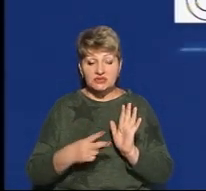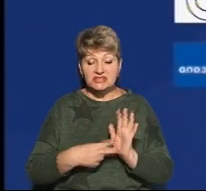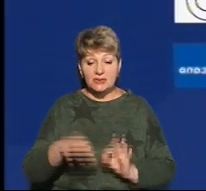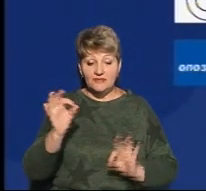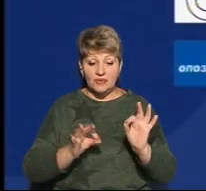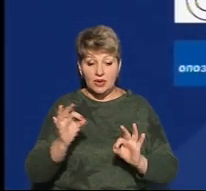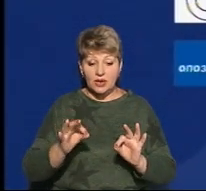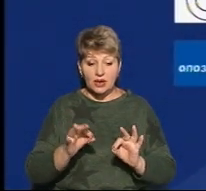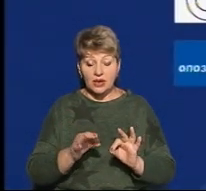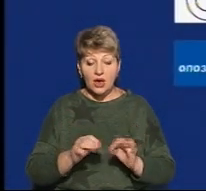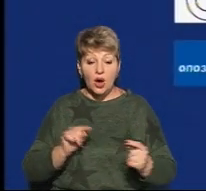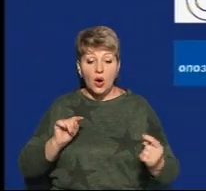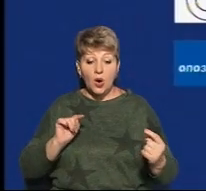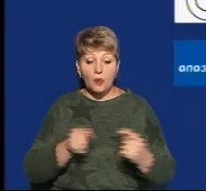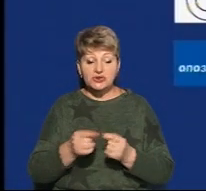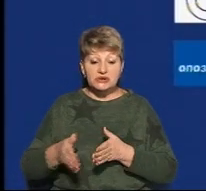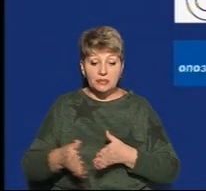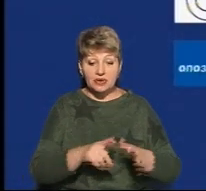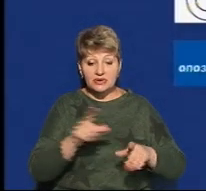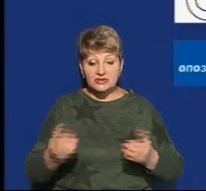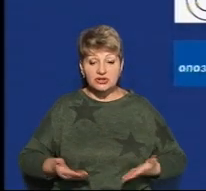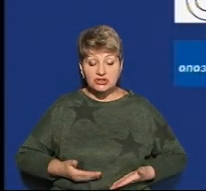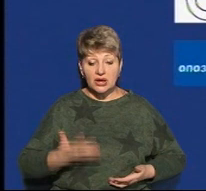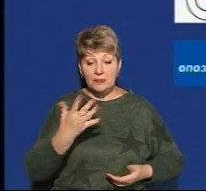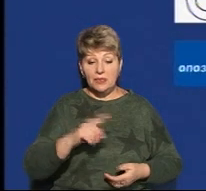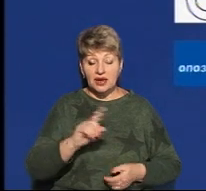6,87%. «Опозиційна платформа «За життя» –